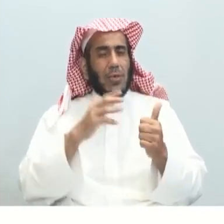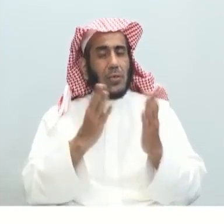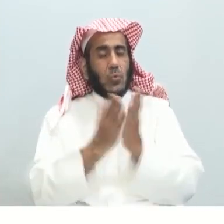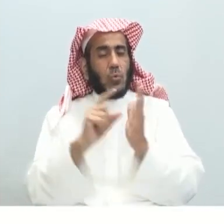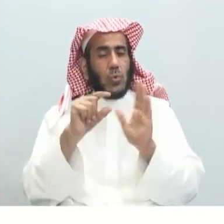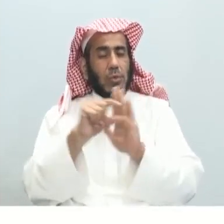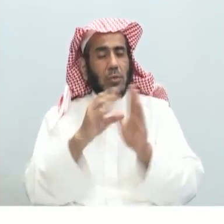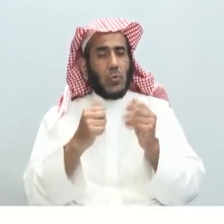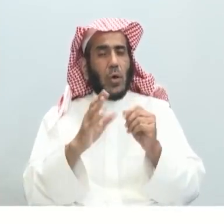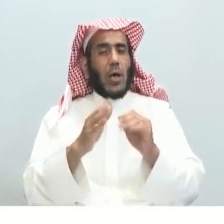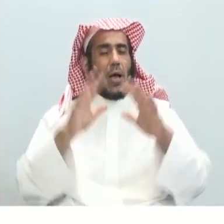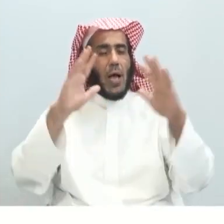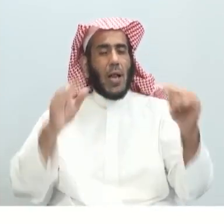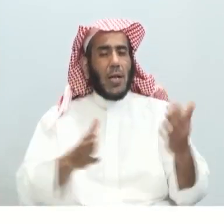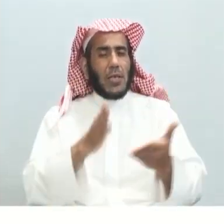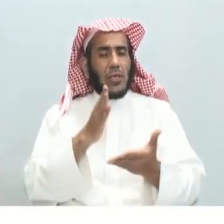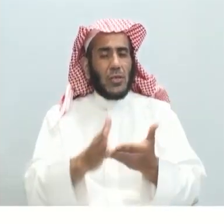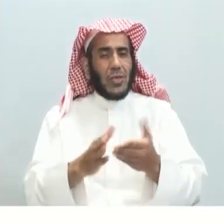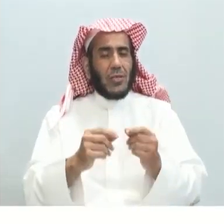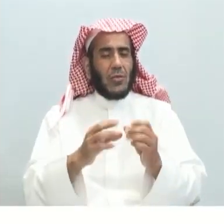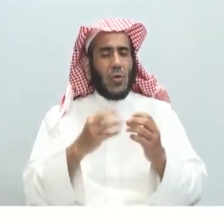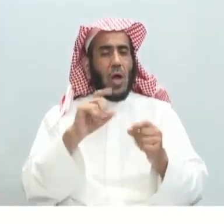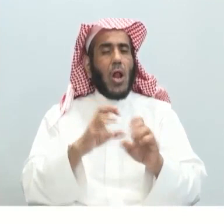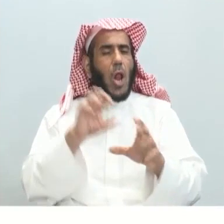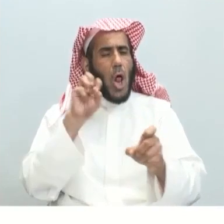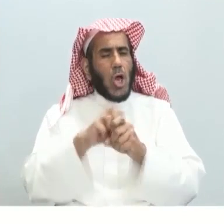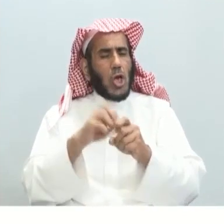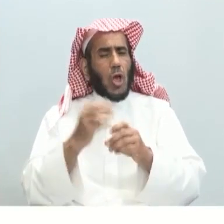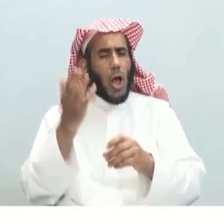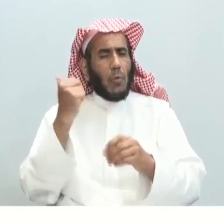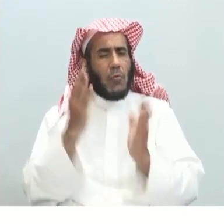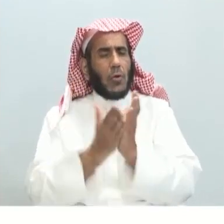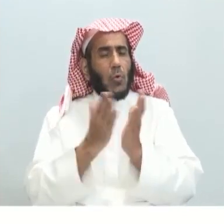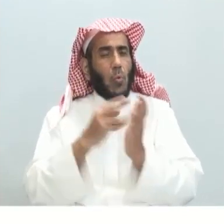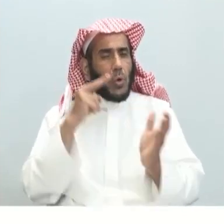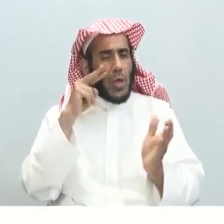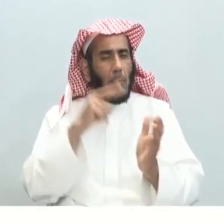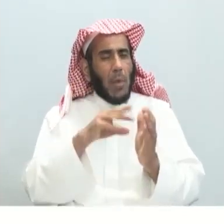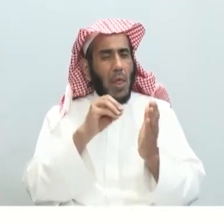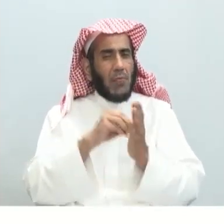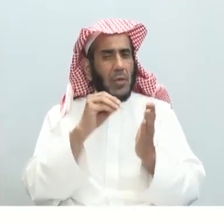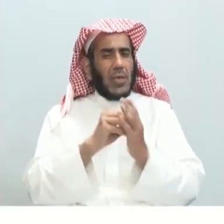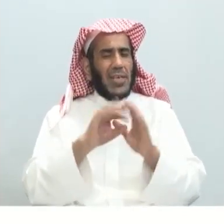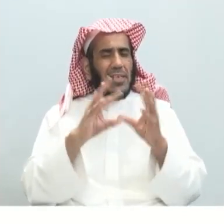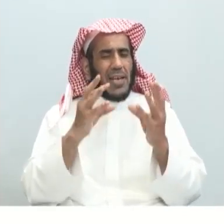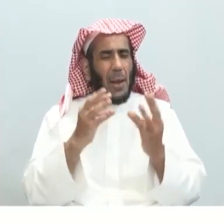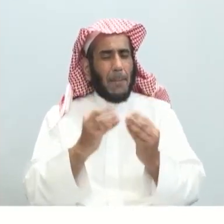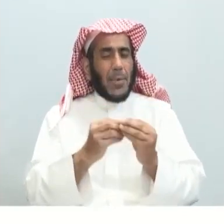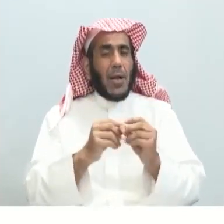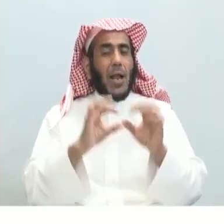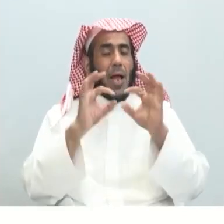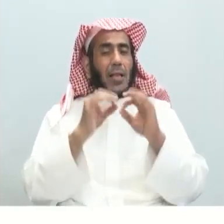يعني الحجر هذه السوره التي امضينا فيها بعض الدروس وتامل فيها شيئا من الايات